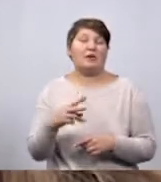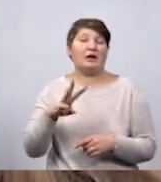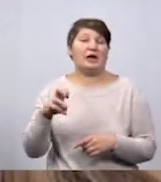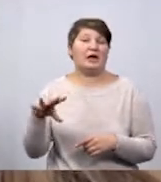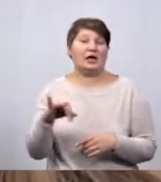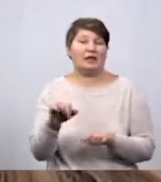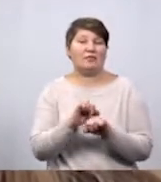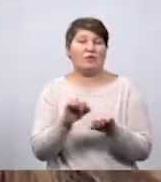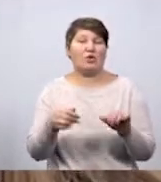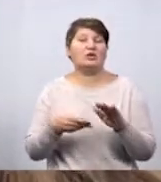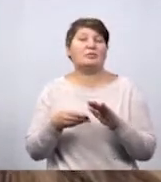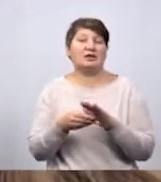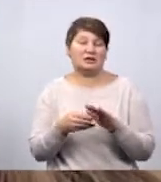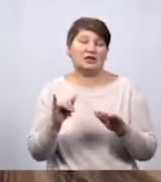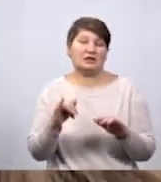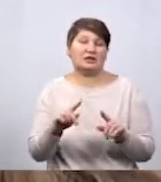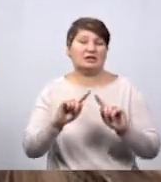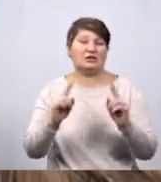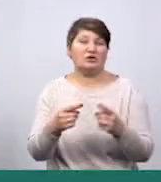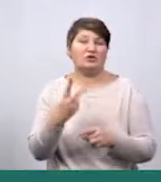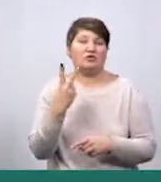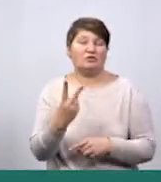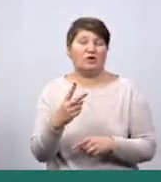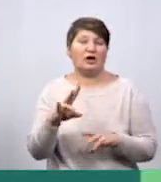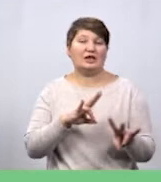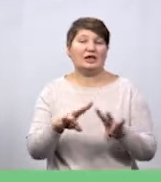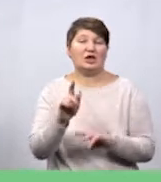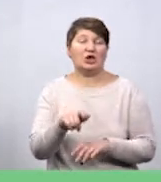пристроїв та знешкоджено двох терористів.